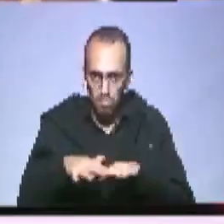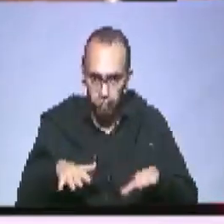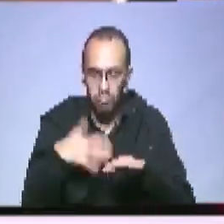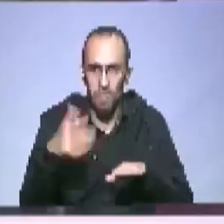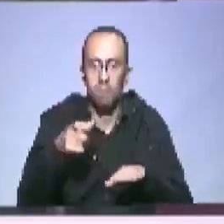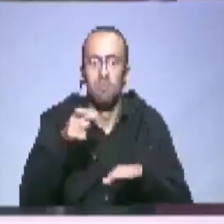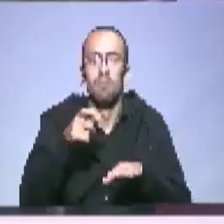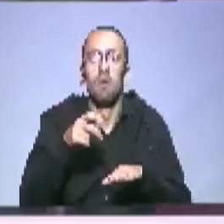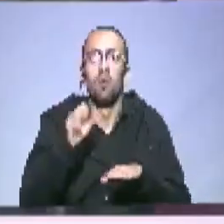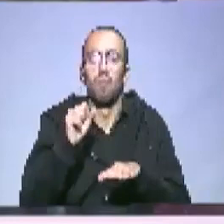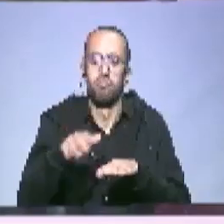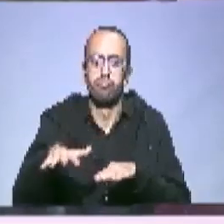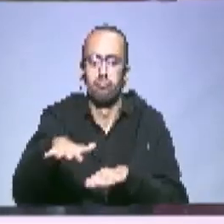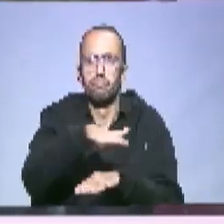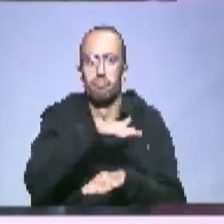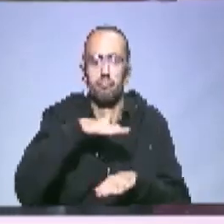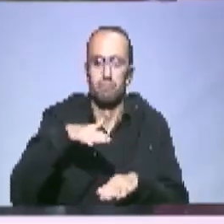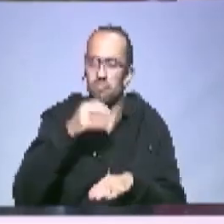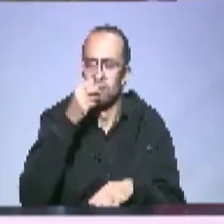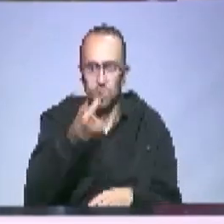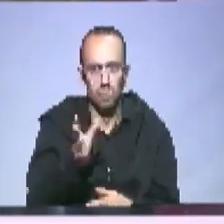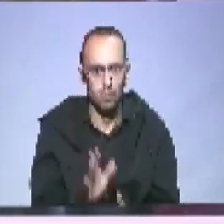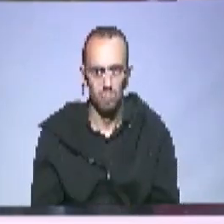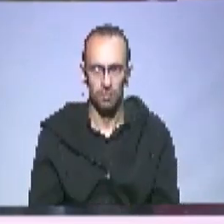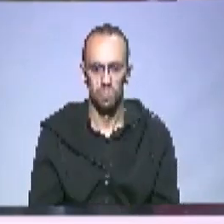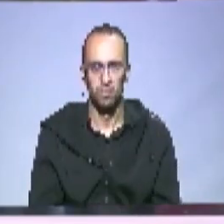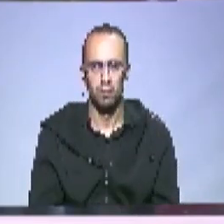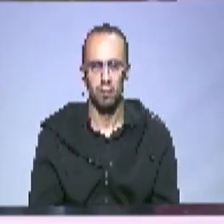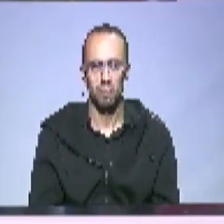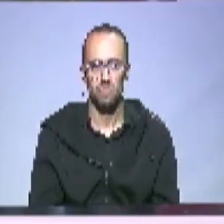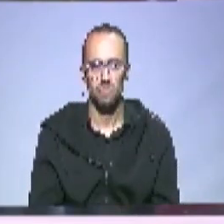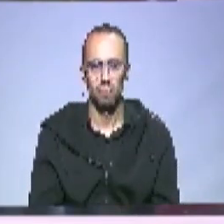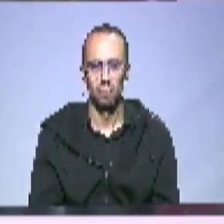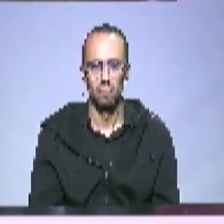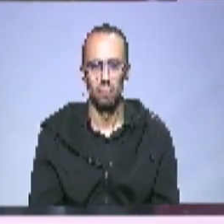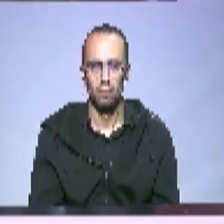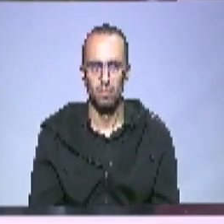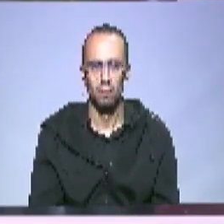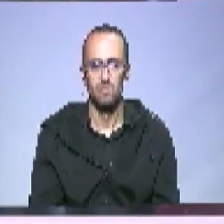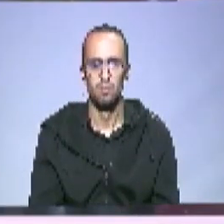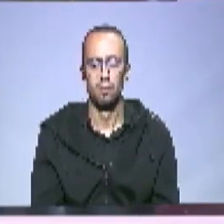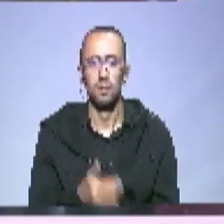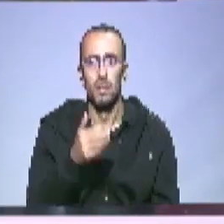دقيق وانت تعملي دقيق وتحطي دقيق، والبشاميل الصيامي اساسا كله دقيق على الفاضي.